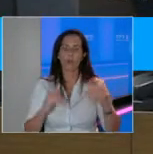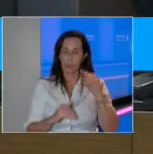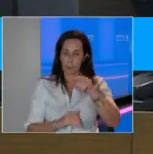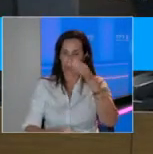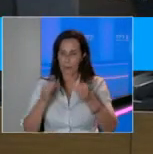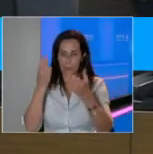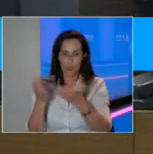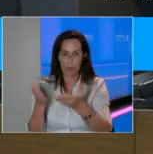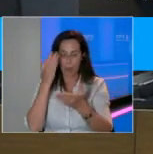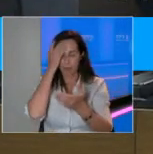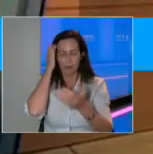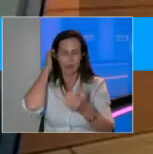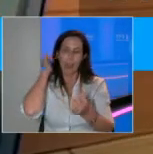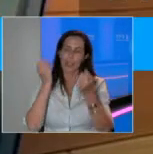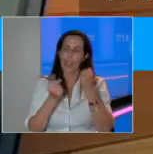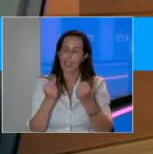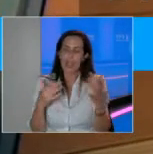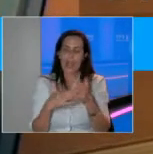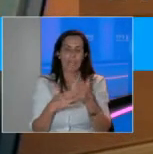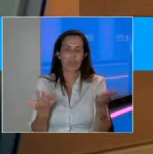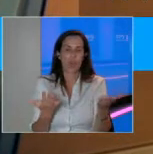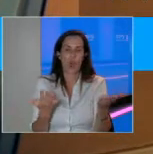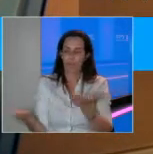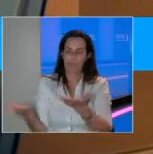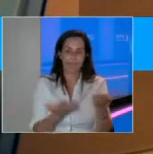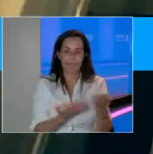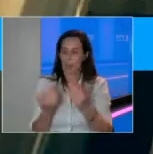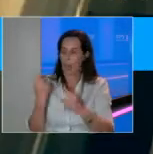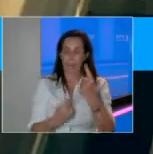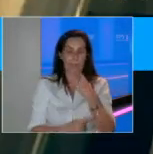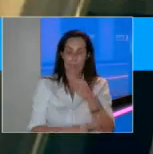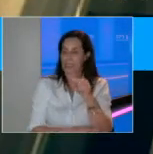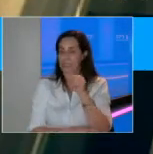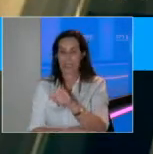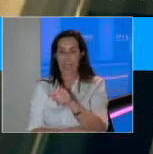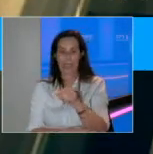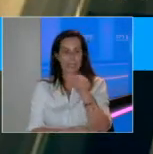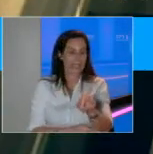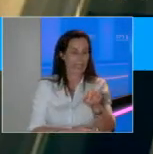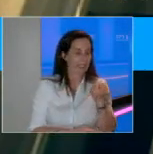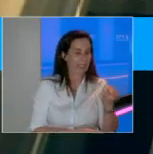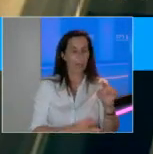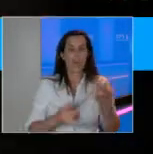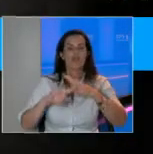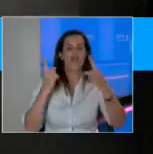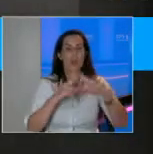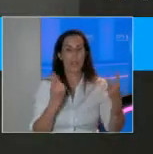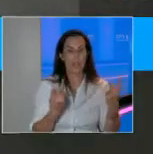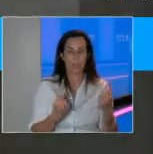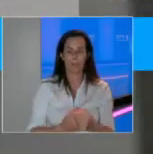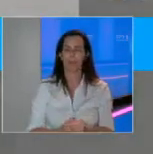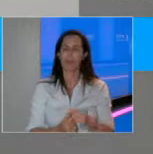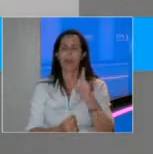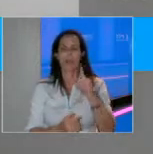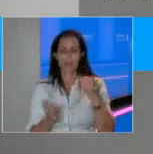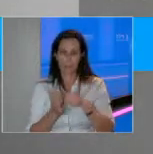לבית משפט, קשה מאוד לברור בין בין המקרים ולהגיד במה כל מקרה שונה מהמקרה השני.